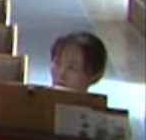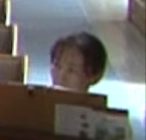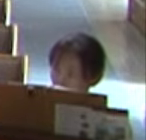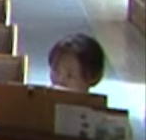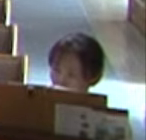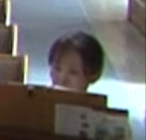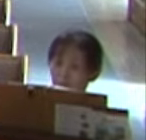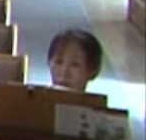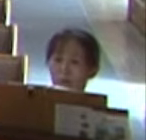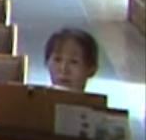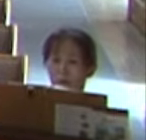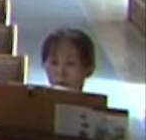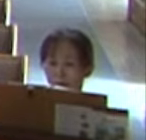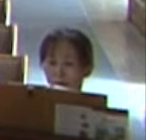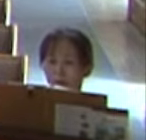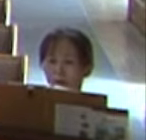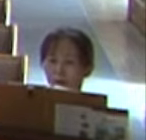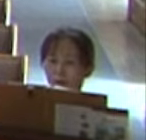이기네.